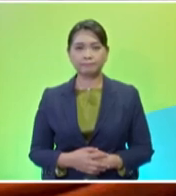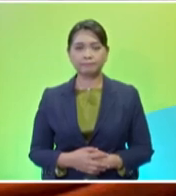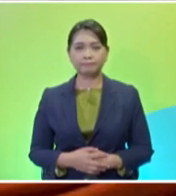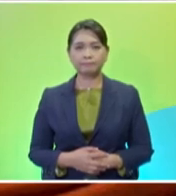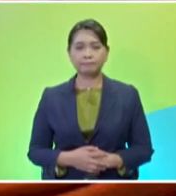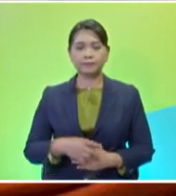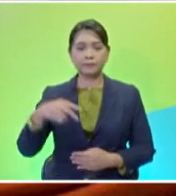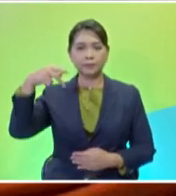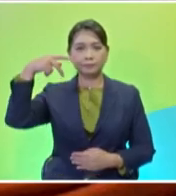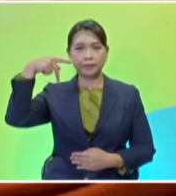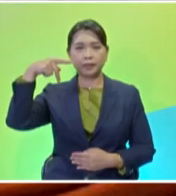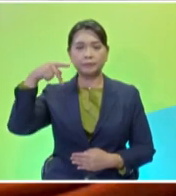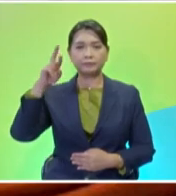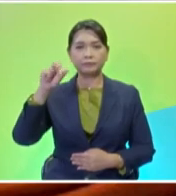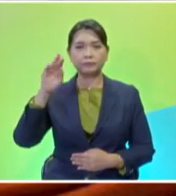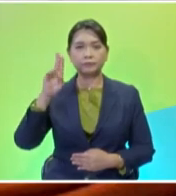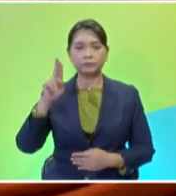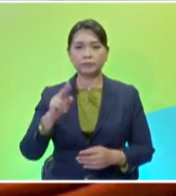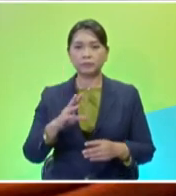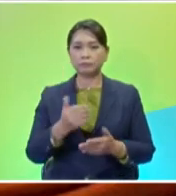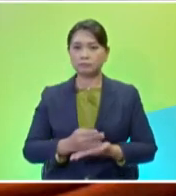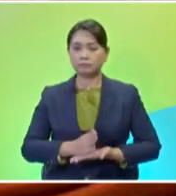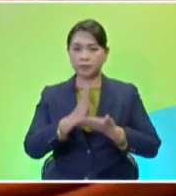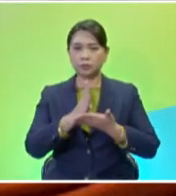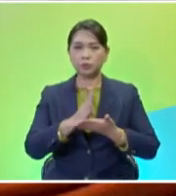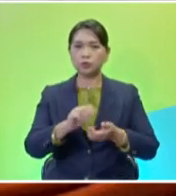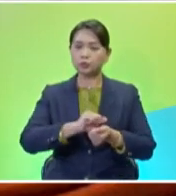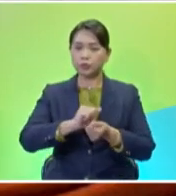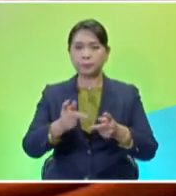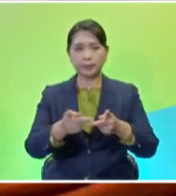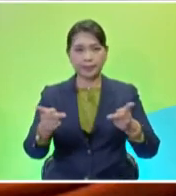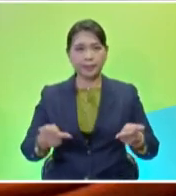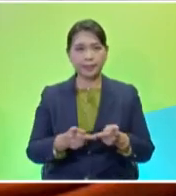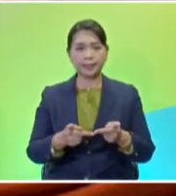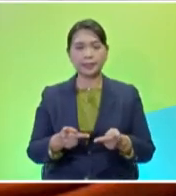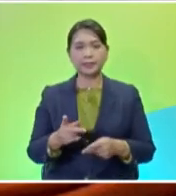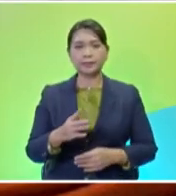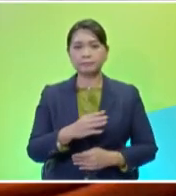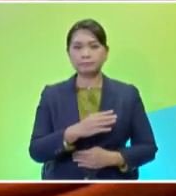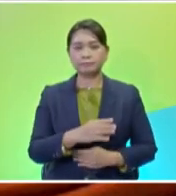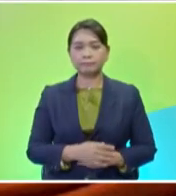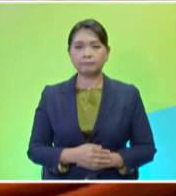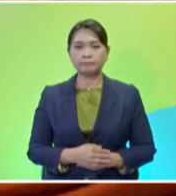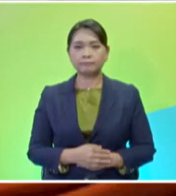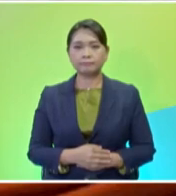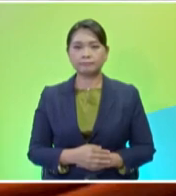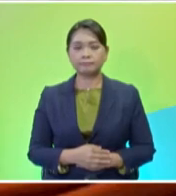Prabu turut membantu penduduk Kampung mencuci pinggang dan kuali ringan tulang